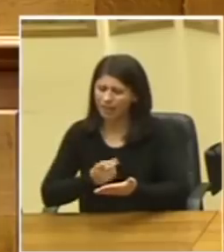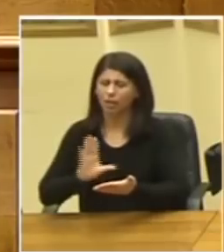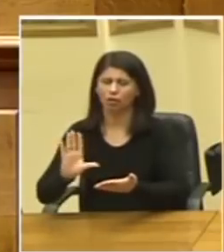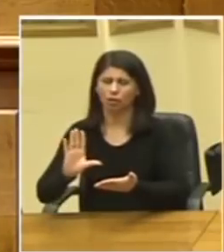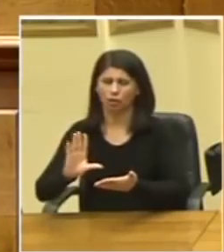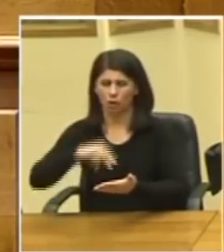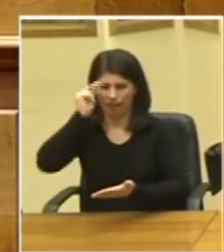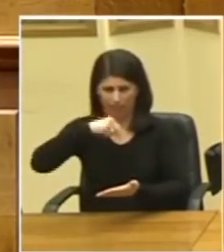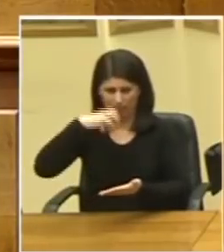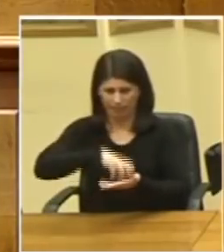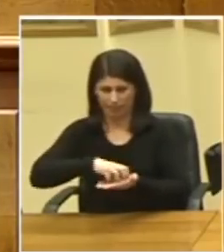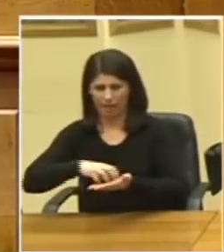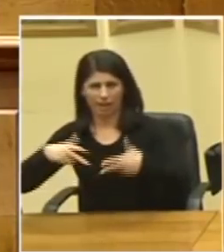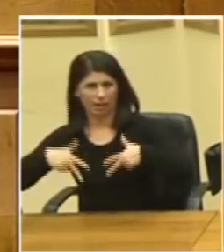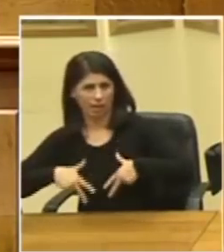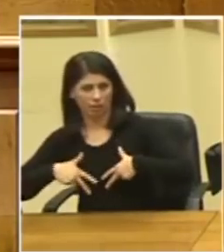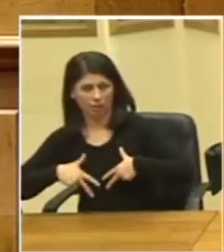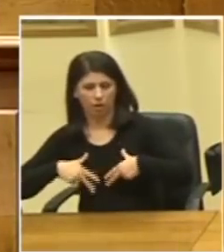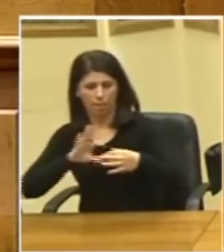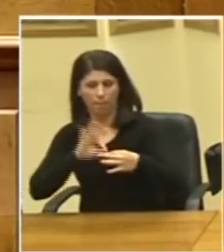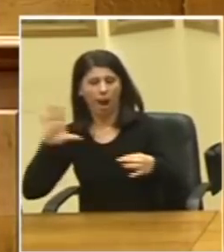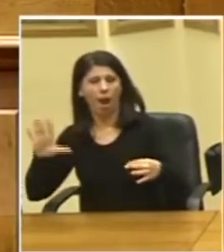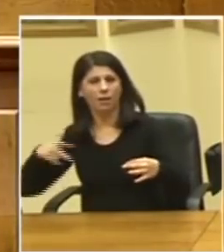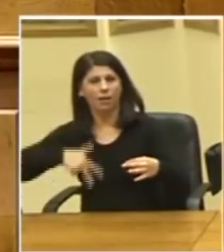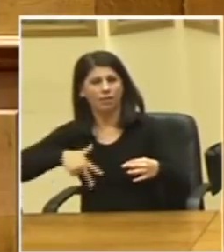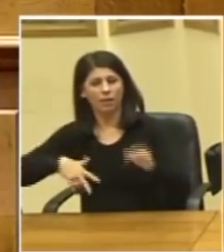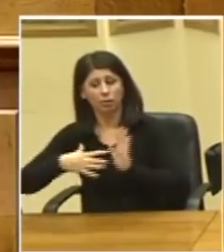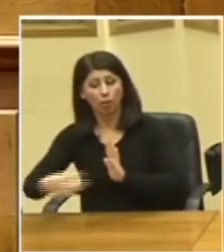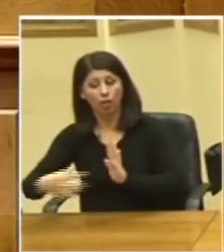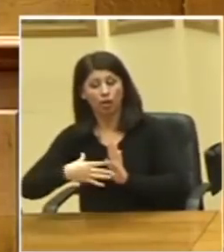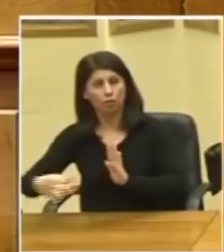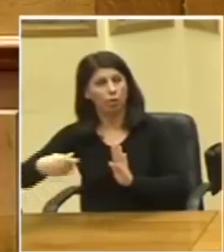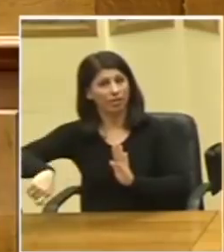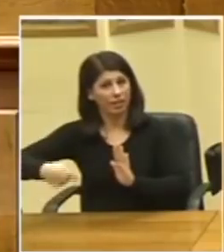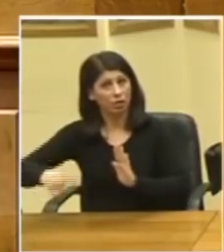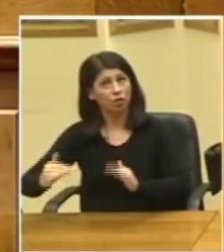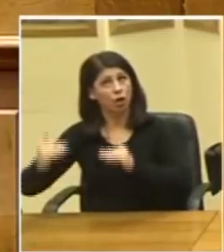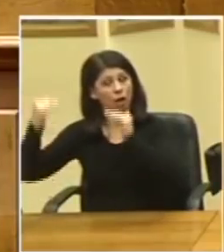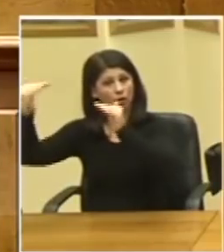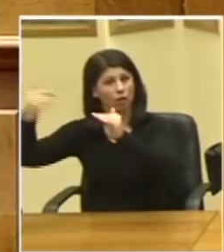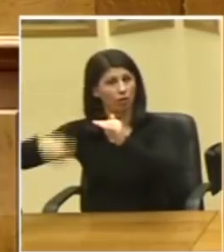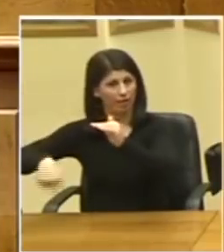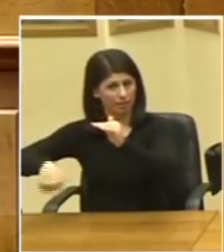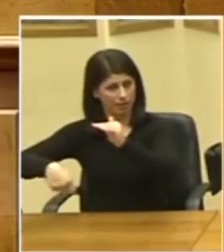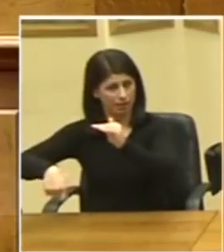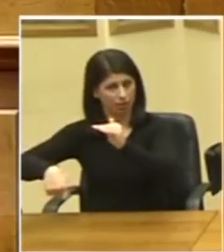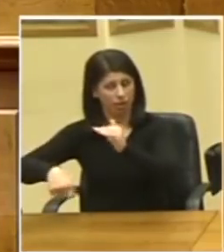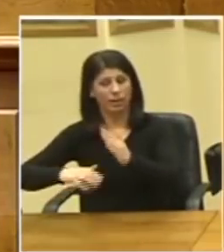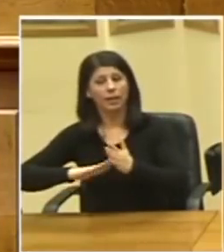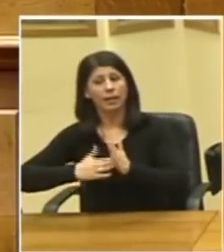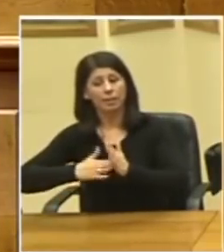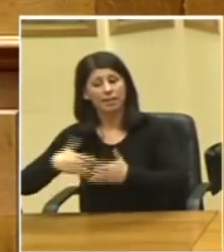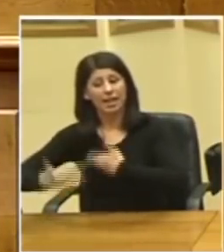η απεμπλοκή της κυβέρνησης από τον διορισμό των δικαστών των ανωτάτων δικαστηρίων, την υπηρεσιακή